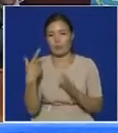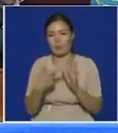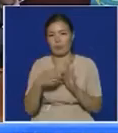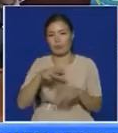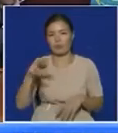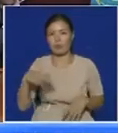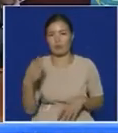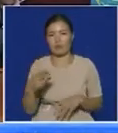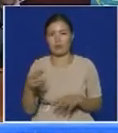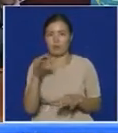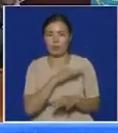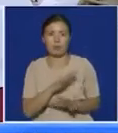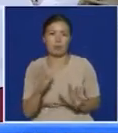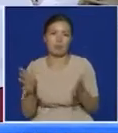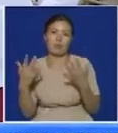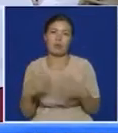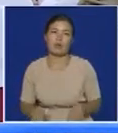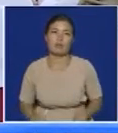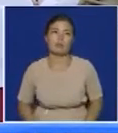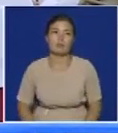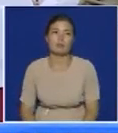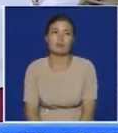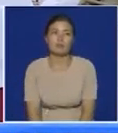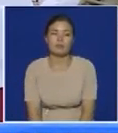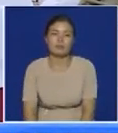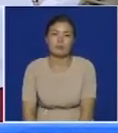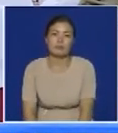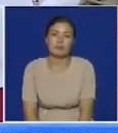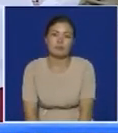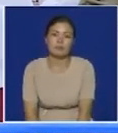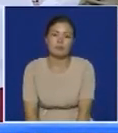1,7 миллиард теңге ғана игерілген. Айсар Айтман, Саламат Қайпов, Каспи Ақпарат.